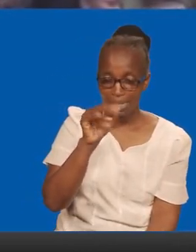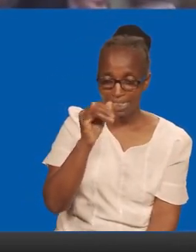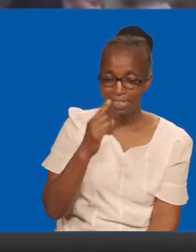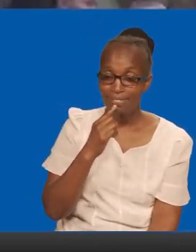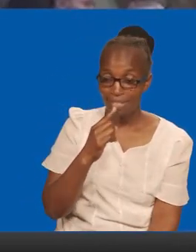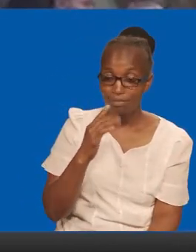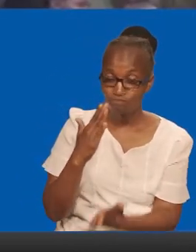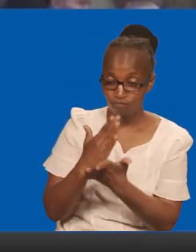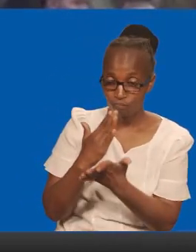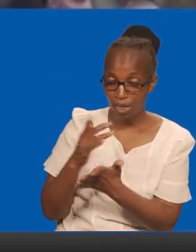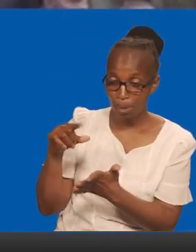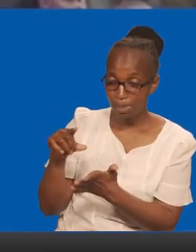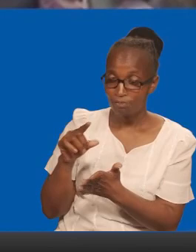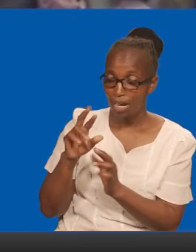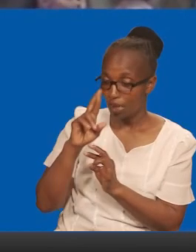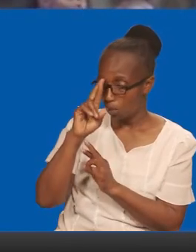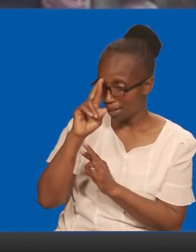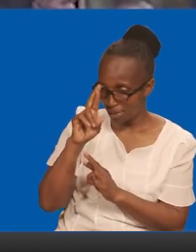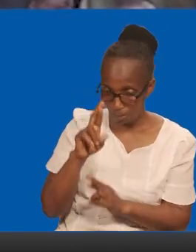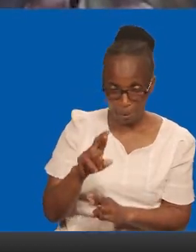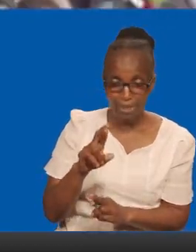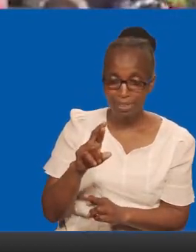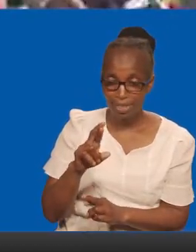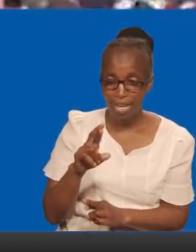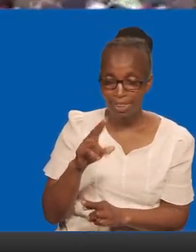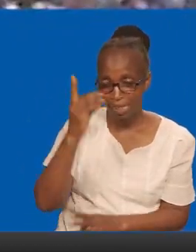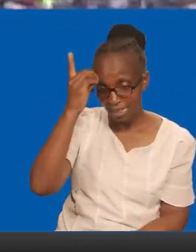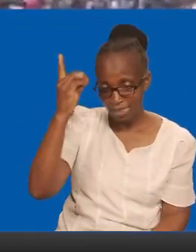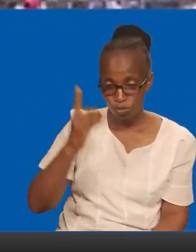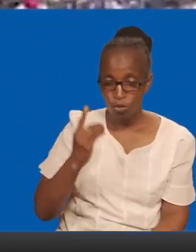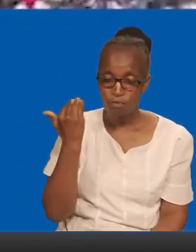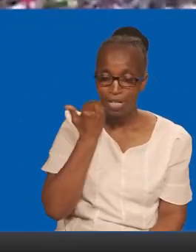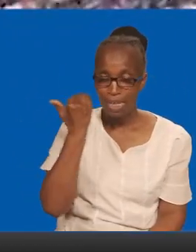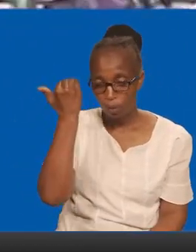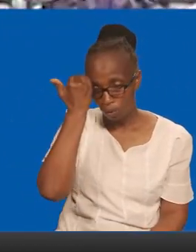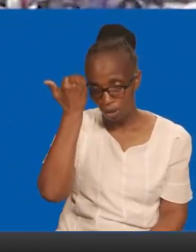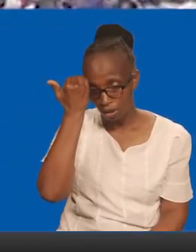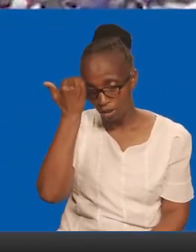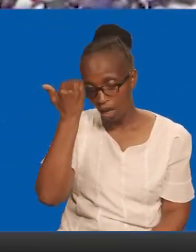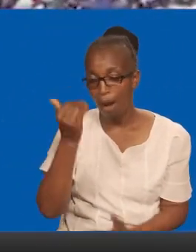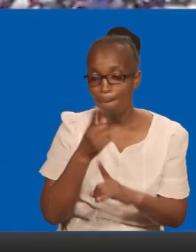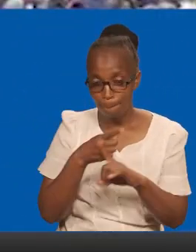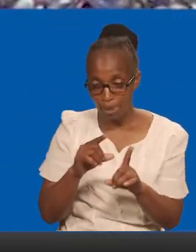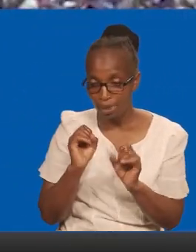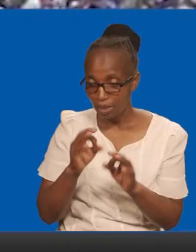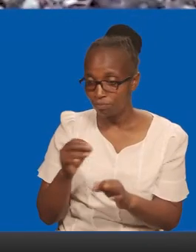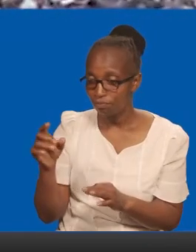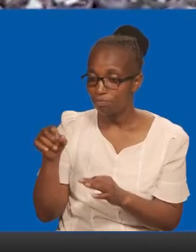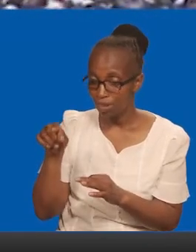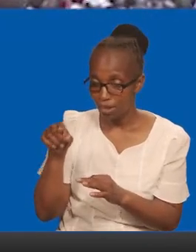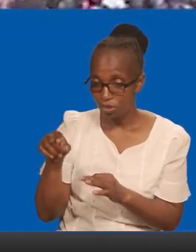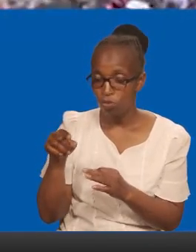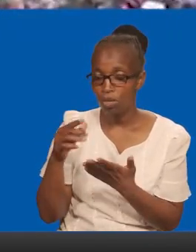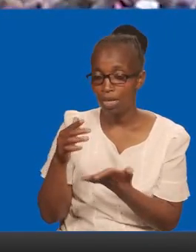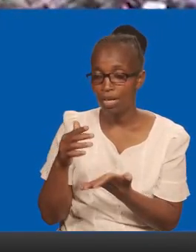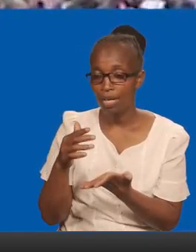Ichung'wa alisema serikali itatii uamuzi wa mahakama, ila kama wabunge watunda sheria mpya itakayowezesha mradi